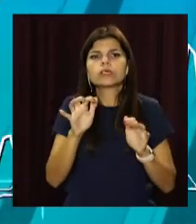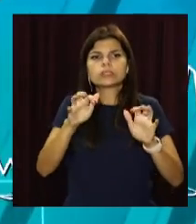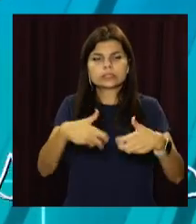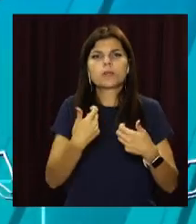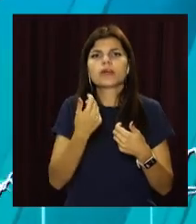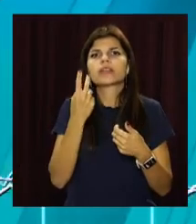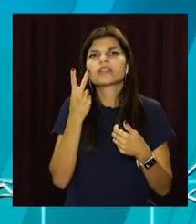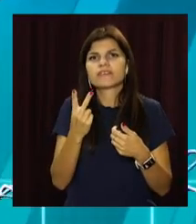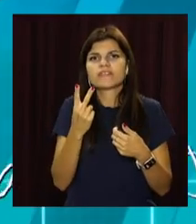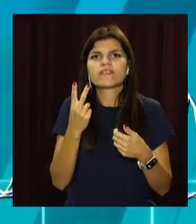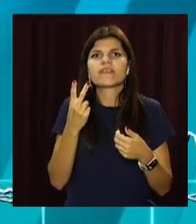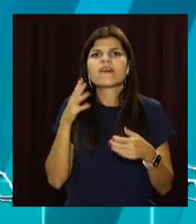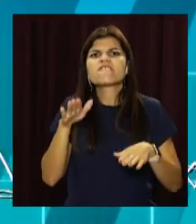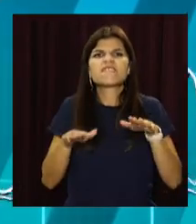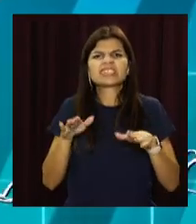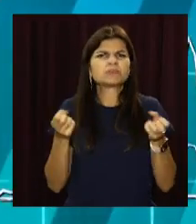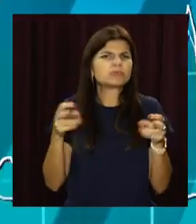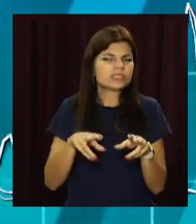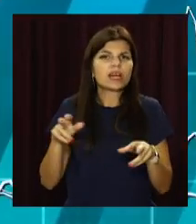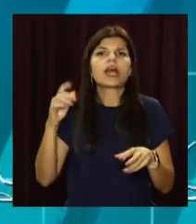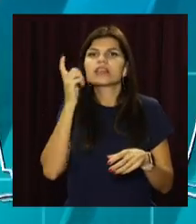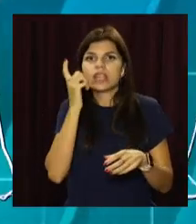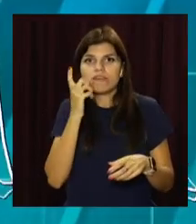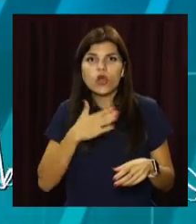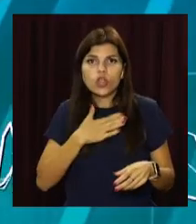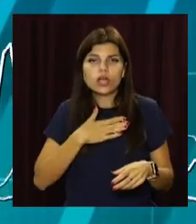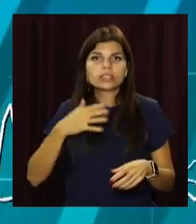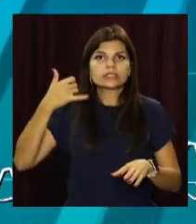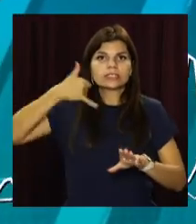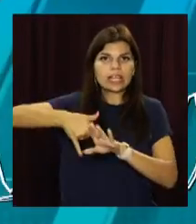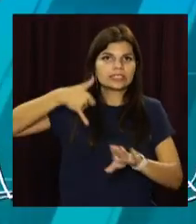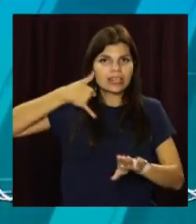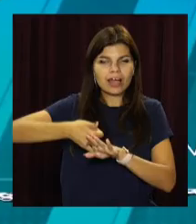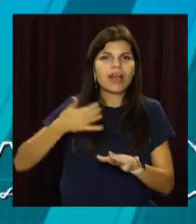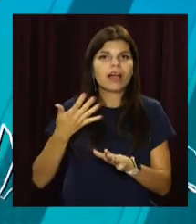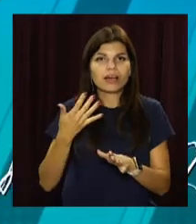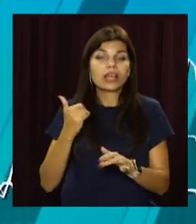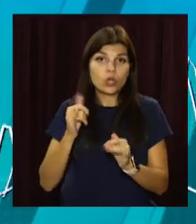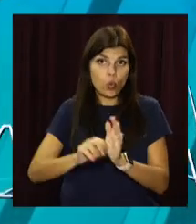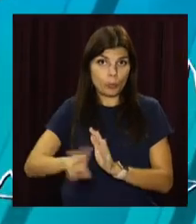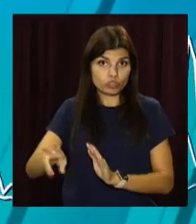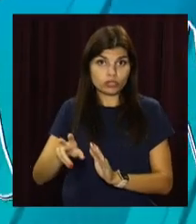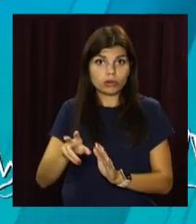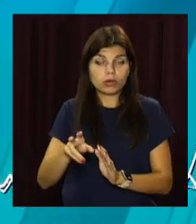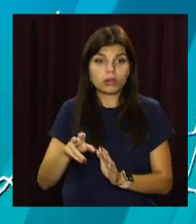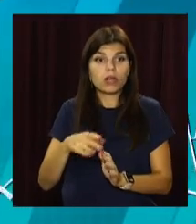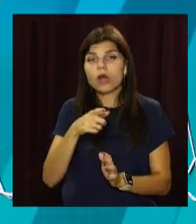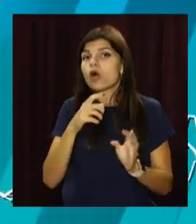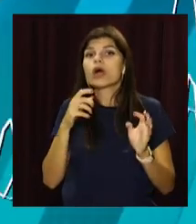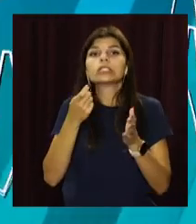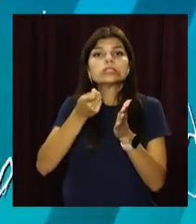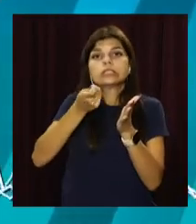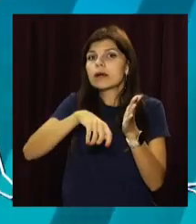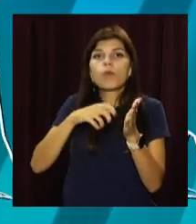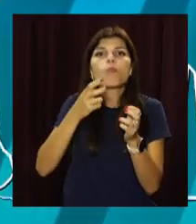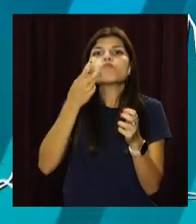две пары весов, телефон наш стационарный здесь, который был, и убежал. Он не повредил замок, он